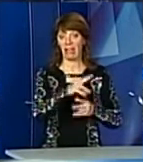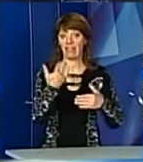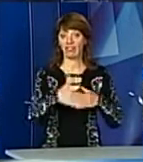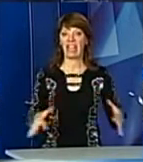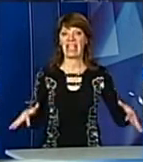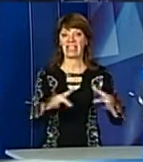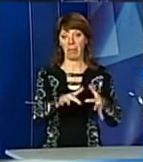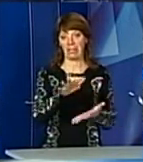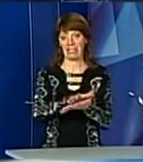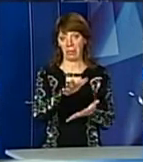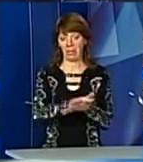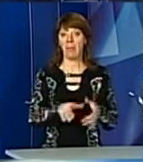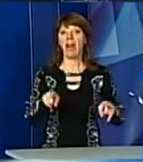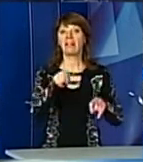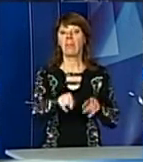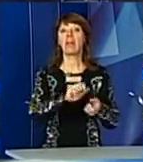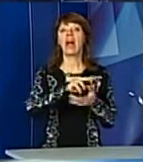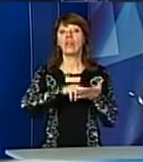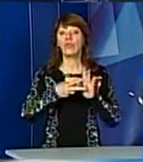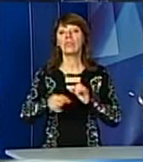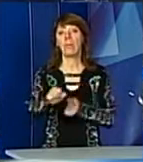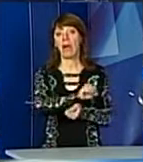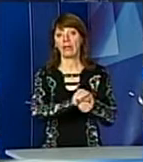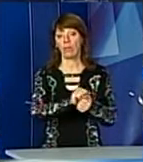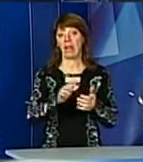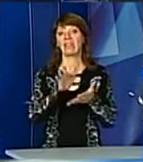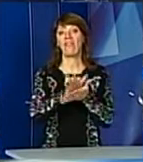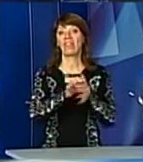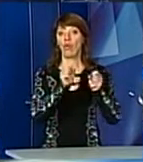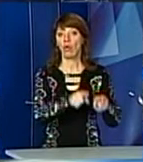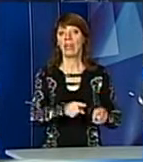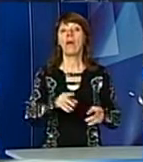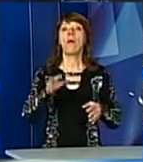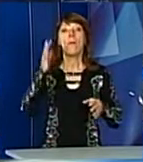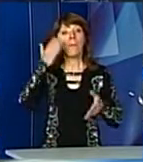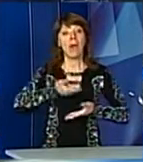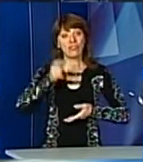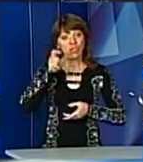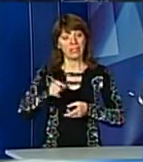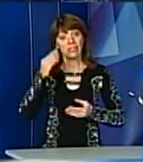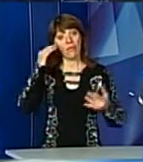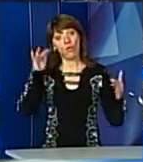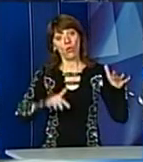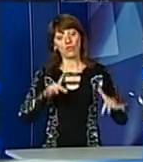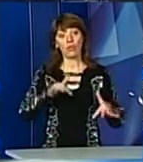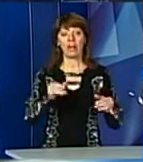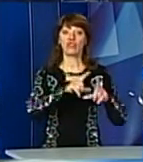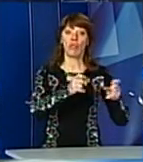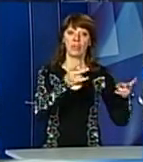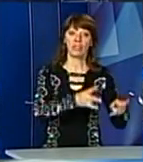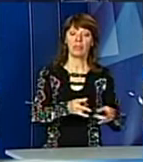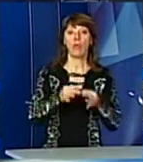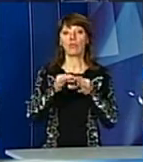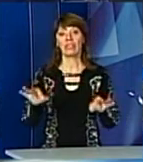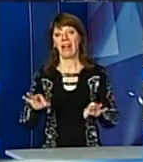засипані сміттям. Там планують переробляти відходи. Мешканці ж у роздумах, адже і школа потрібна, проте й пускати спецтехніку